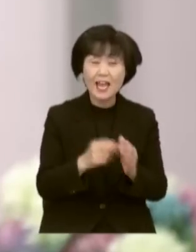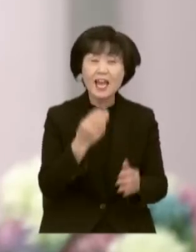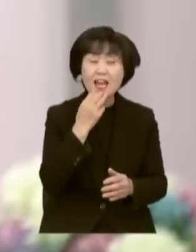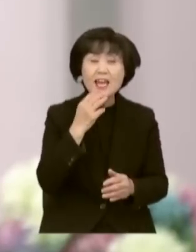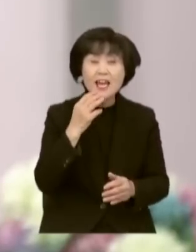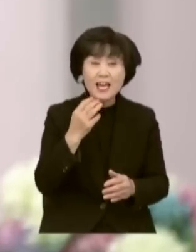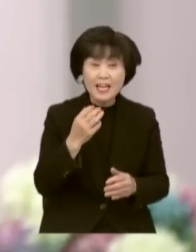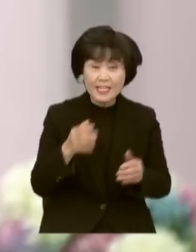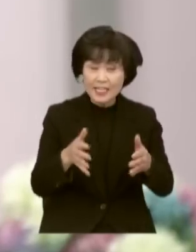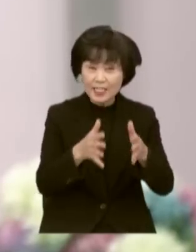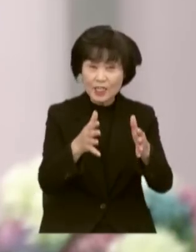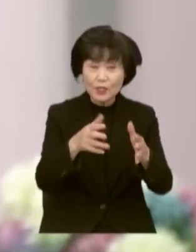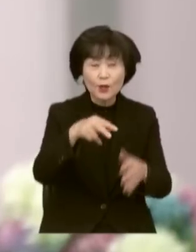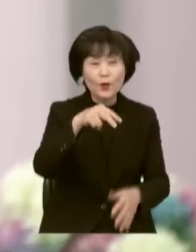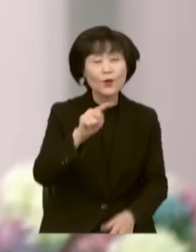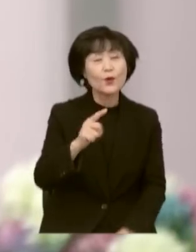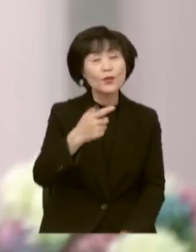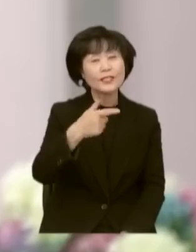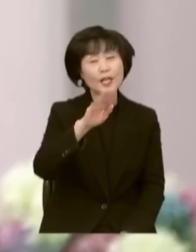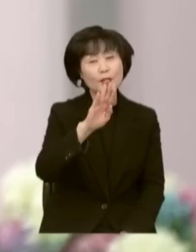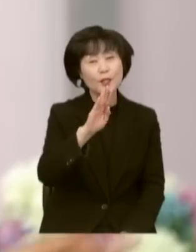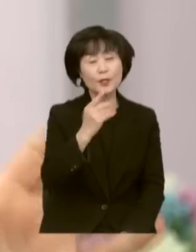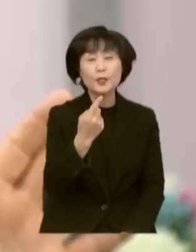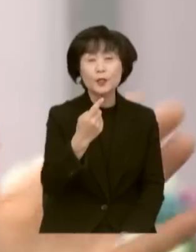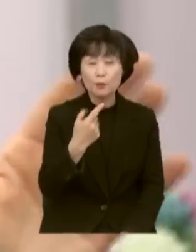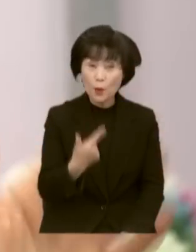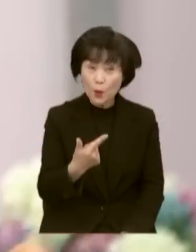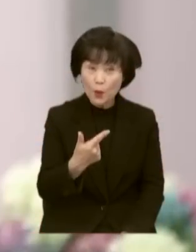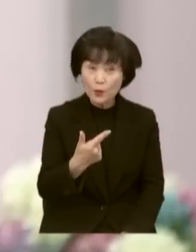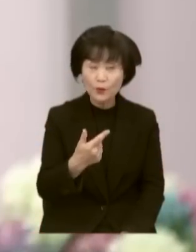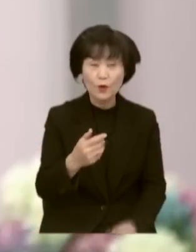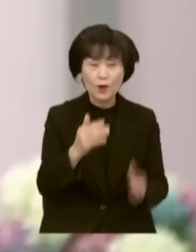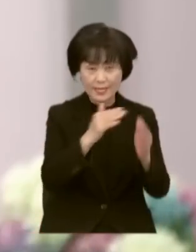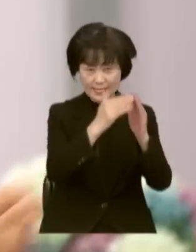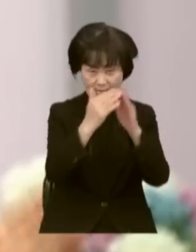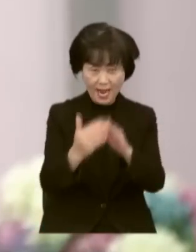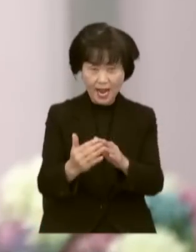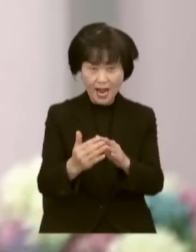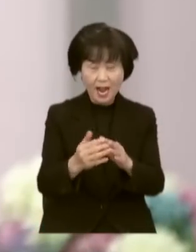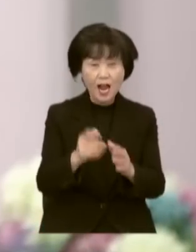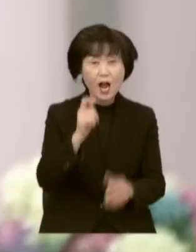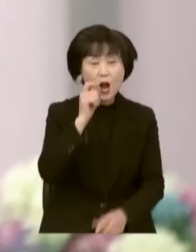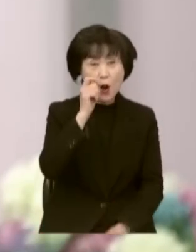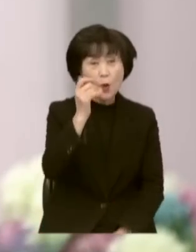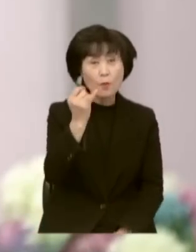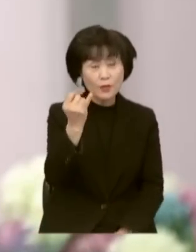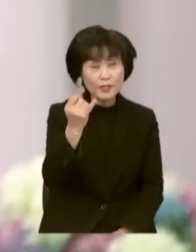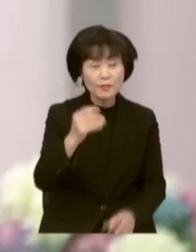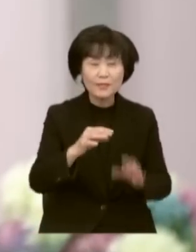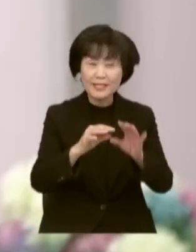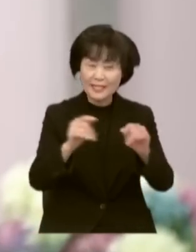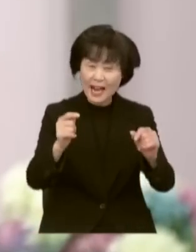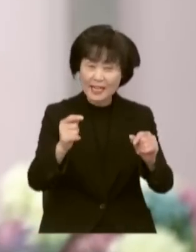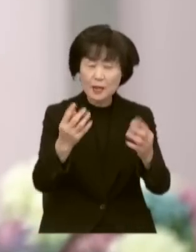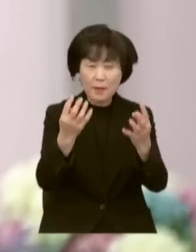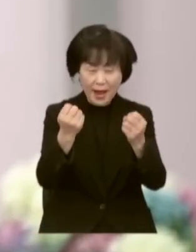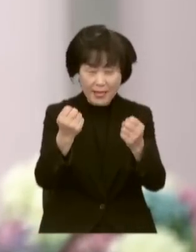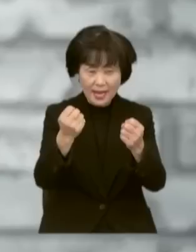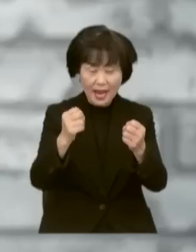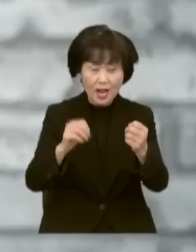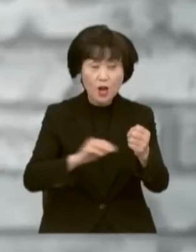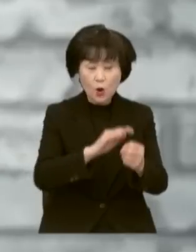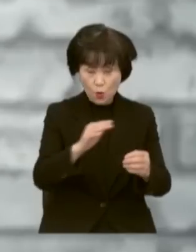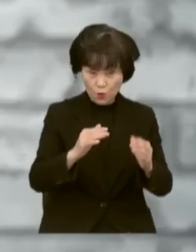삼본으로 이사를 와요. 우리 고모님이 이제 땅을 이제 많이 가지고 있었기 때문에 저희가 이제 소작농으로 오는 거예요.